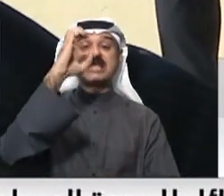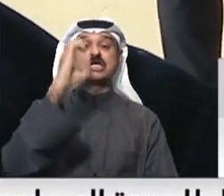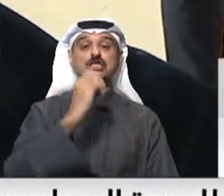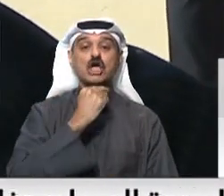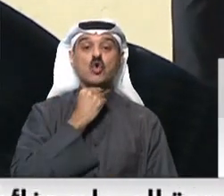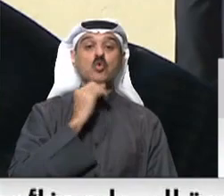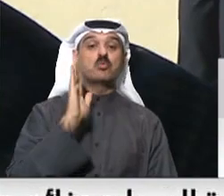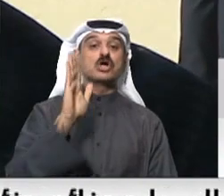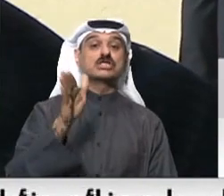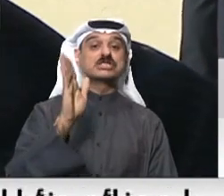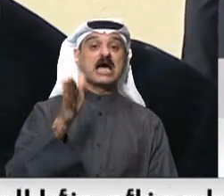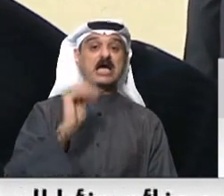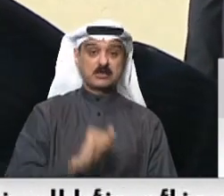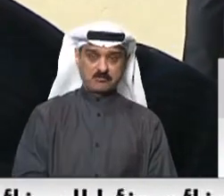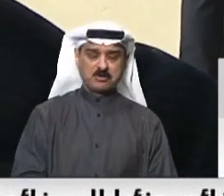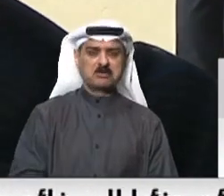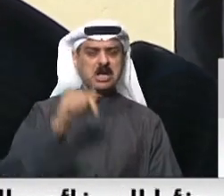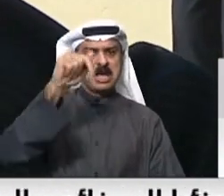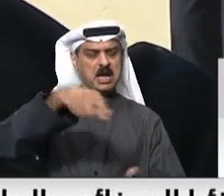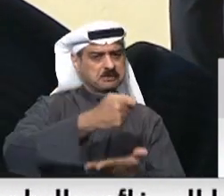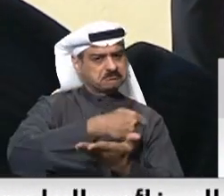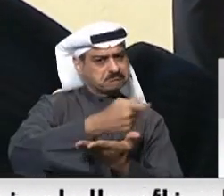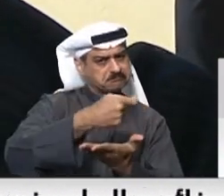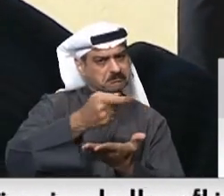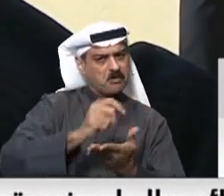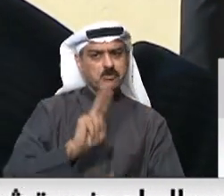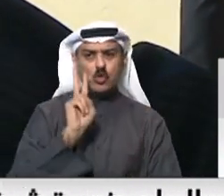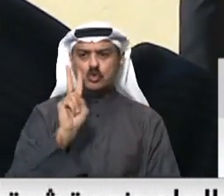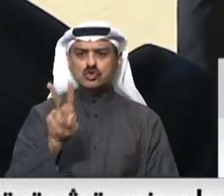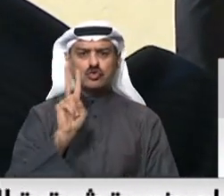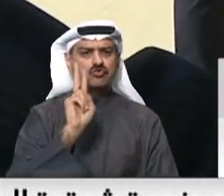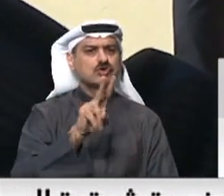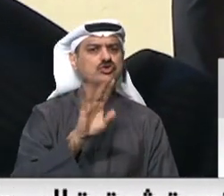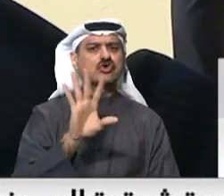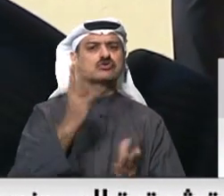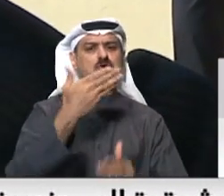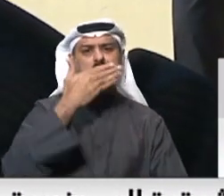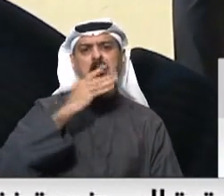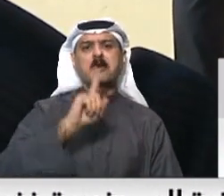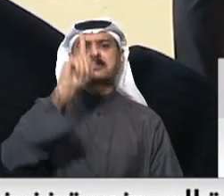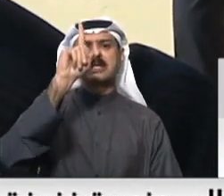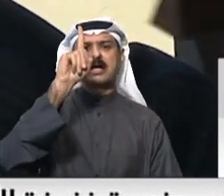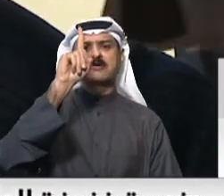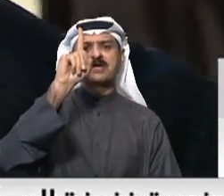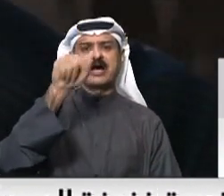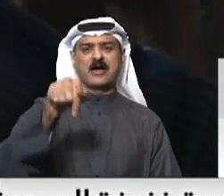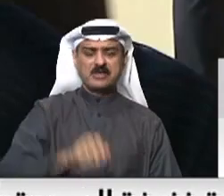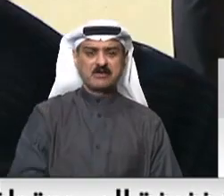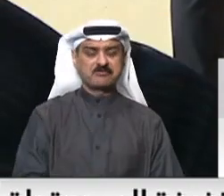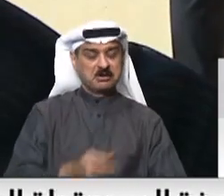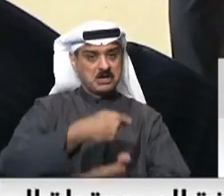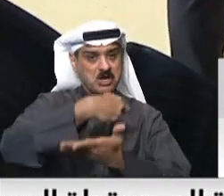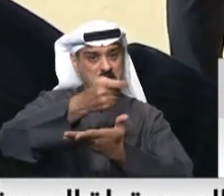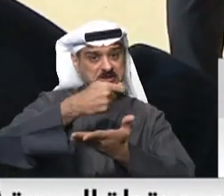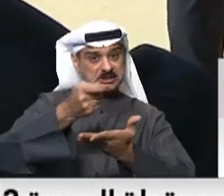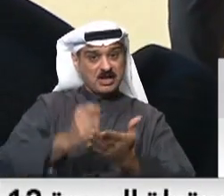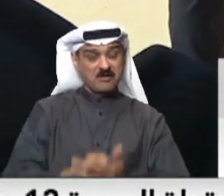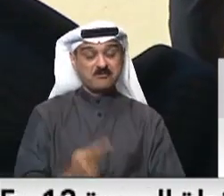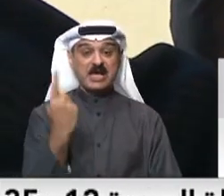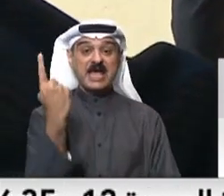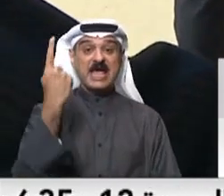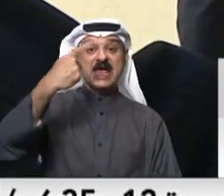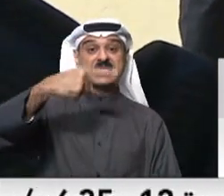يقوم بالتوزيع على المشروع. الحمد لله بفضل الله سبحانه وتعالى تم توزيع ما يقارب